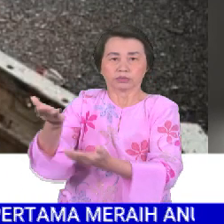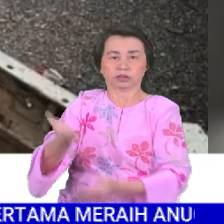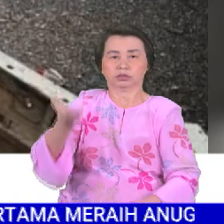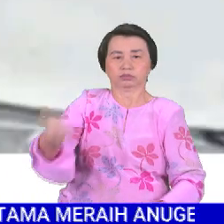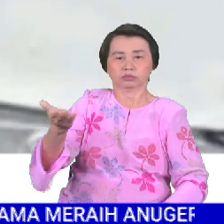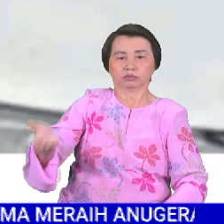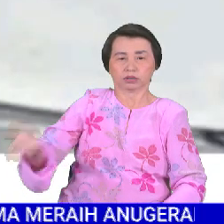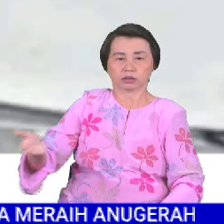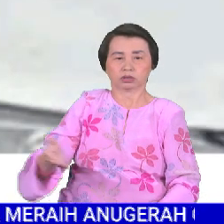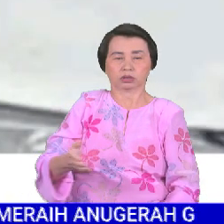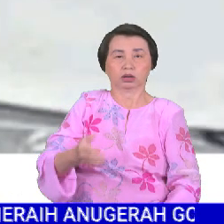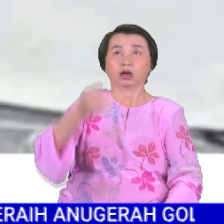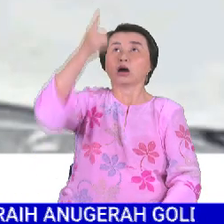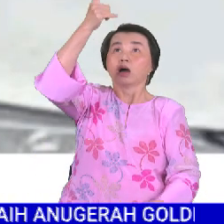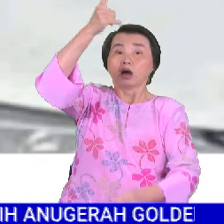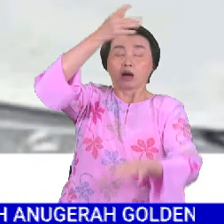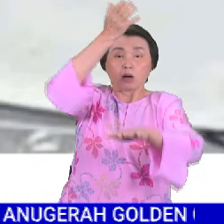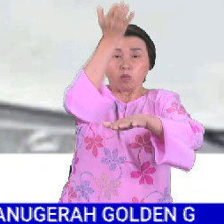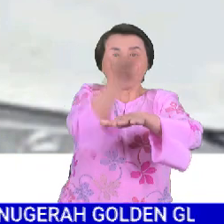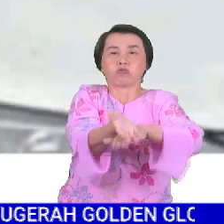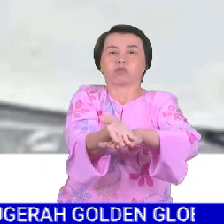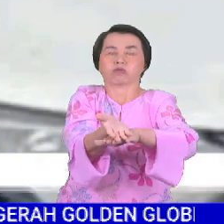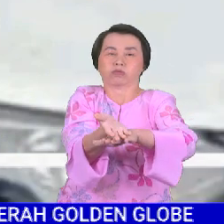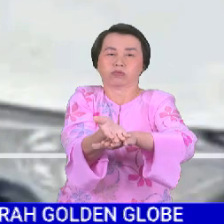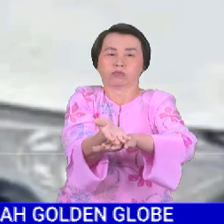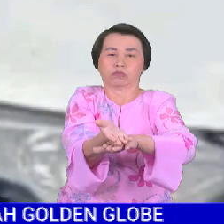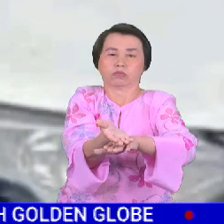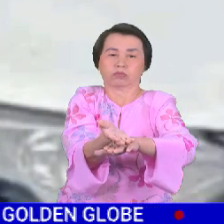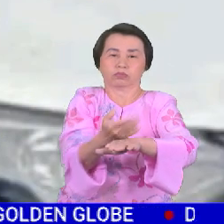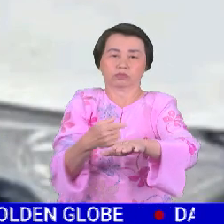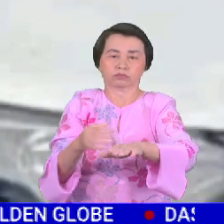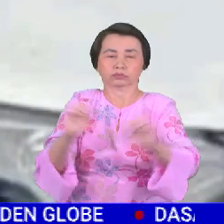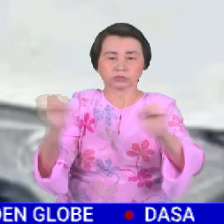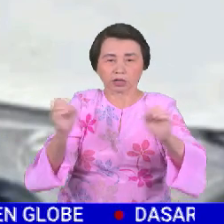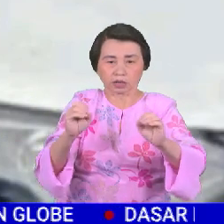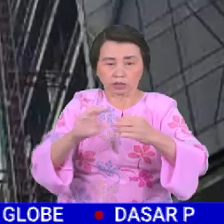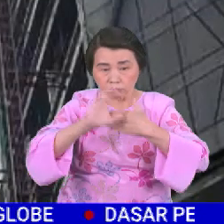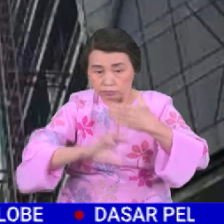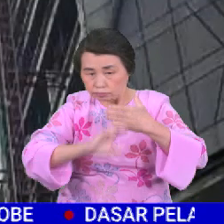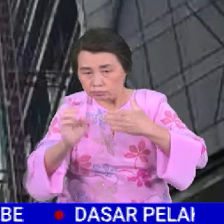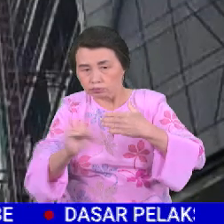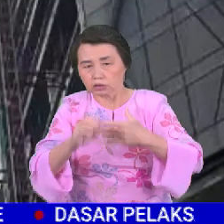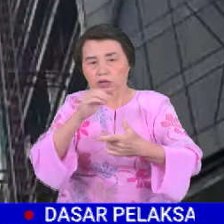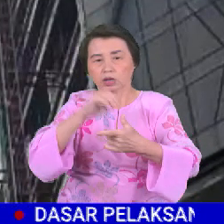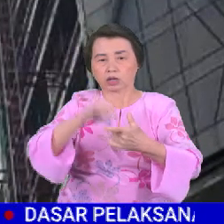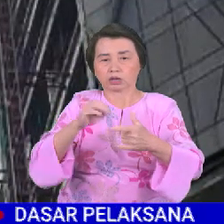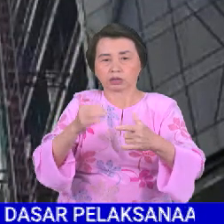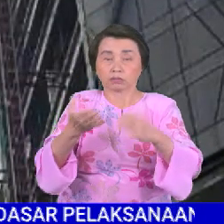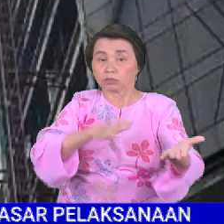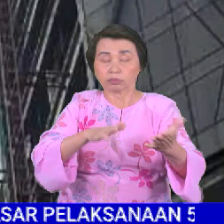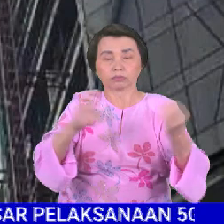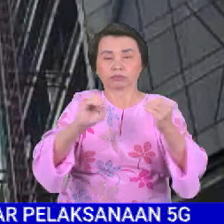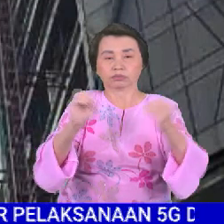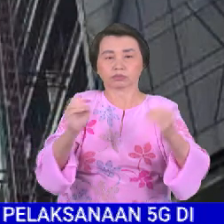barang objek berkenaan menghempak bahagian atas kenderaan terbabit tiada sebarang kecederaan atau kemalangan